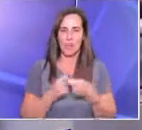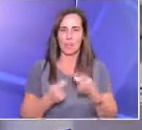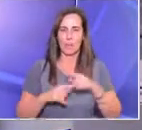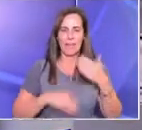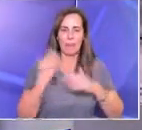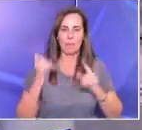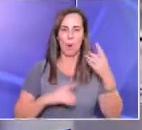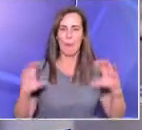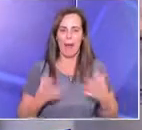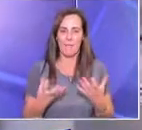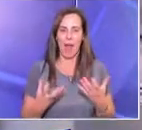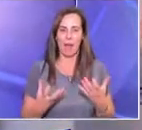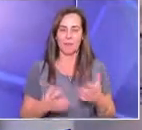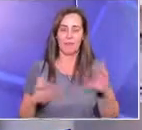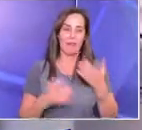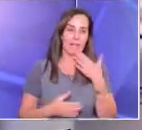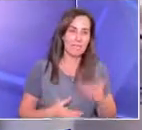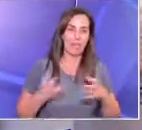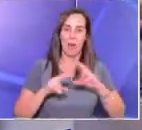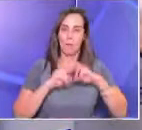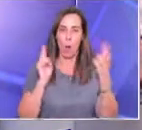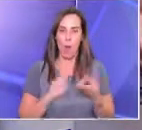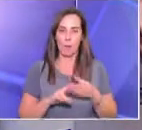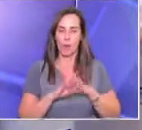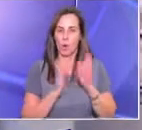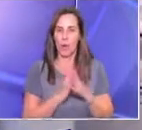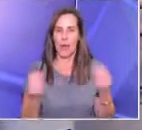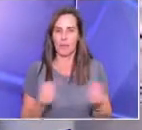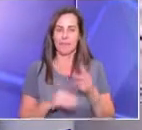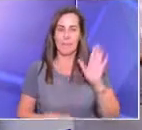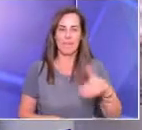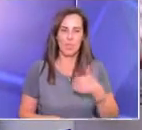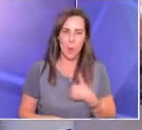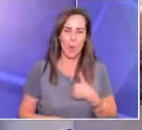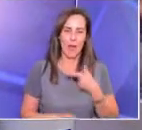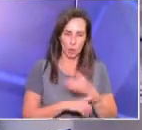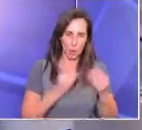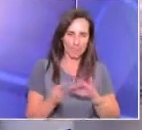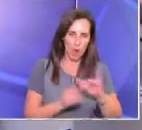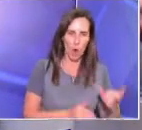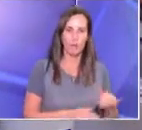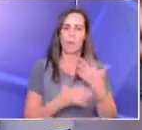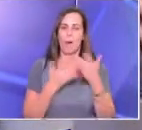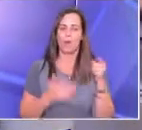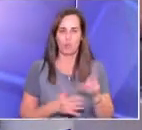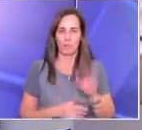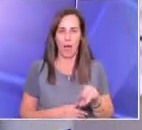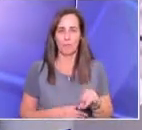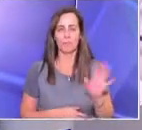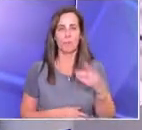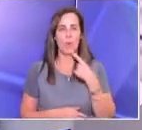מיני תהליכים שקורים בחברה בכלל, החברה הישראלית, חברה עולמית בכלל, על כל העניין של מיטו וכל הדברים שעדי דיבר עליהם. ברור לגמרי שזה ככה.